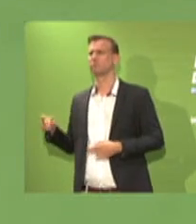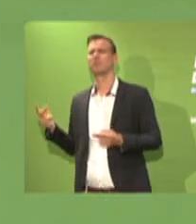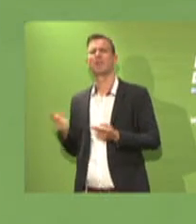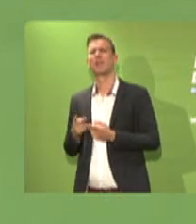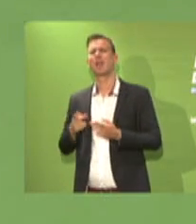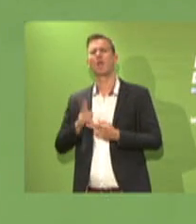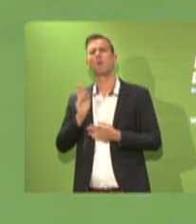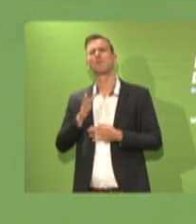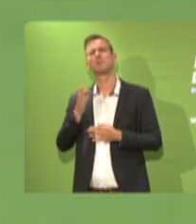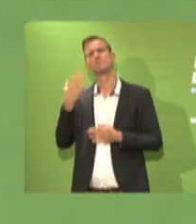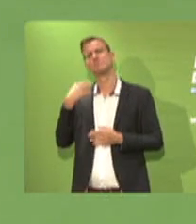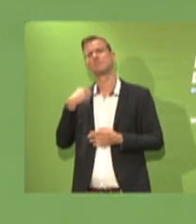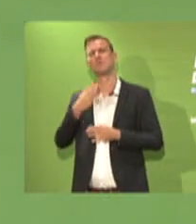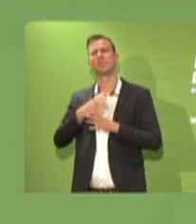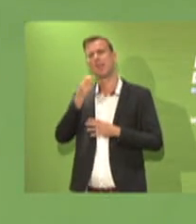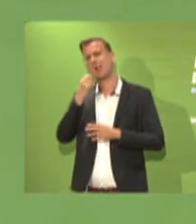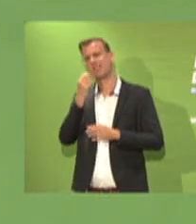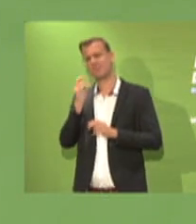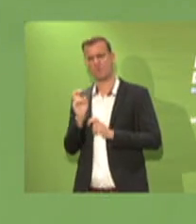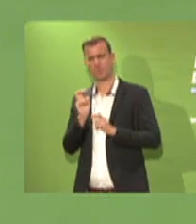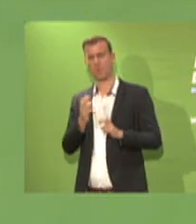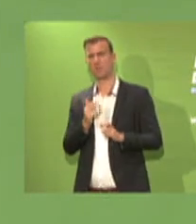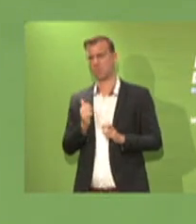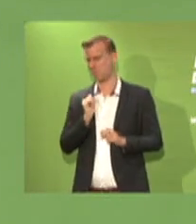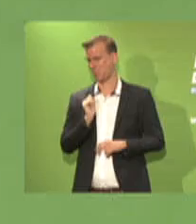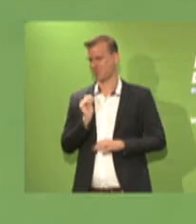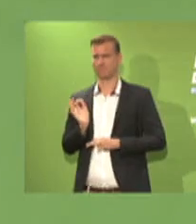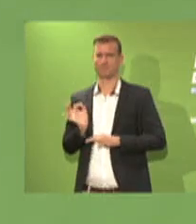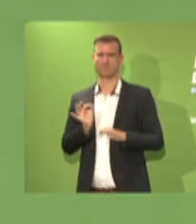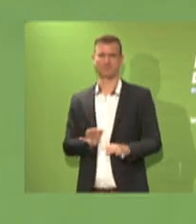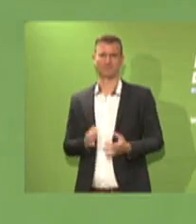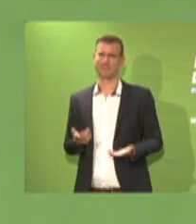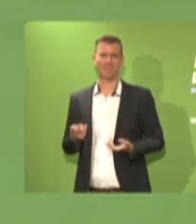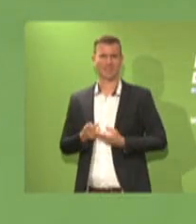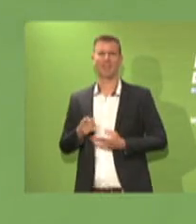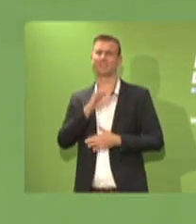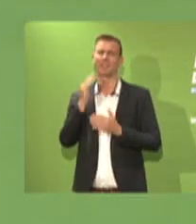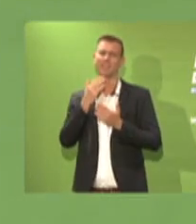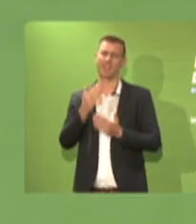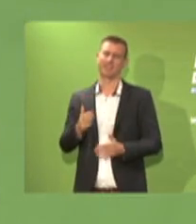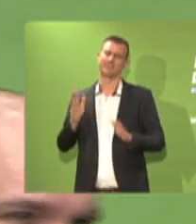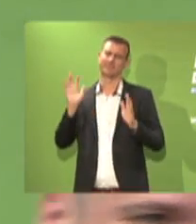dem Mittelalter da wohnen oder erst vor einem Jahr hingezogen sind. Danke.